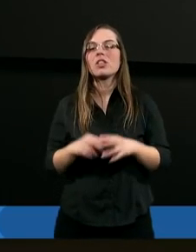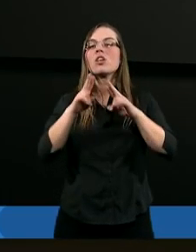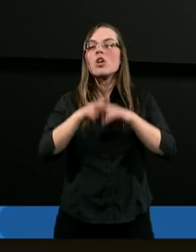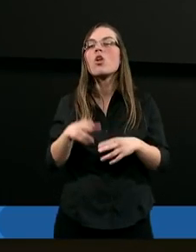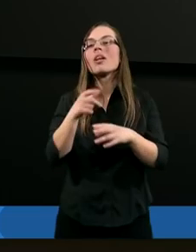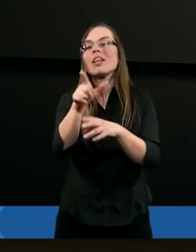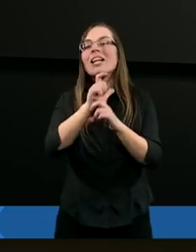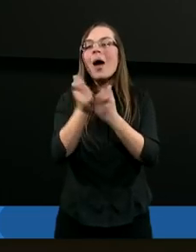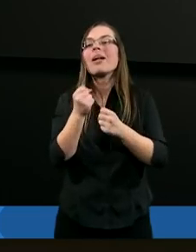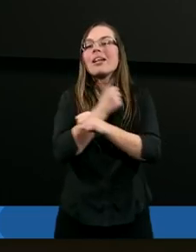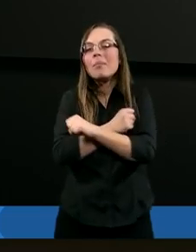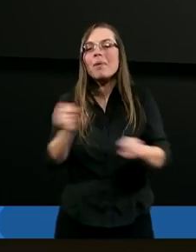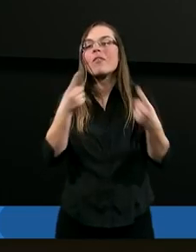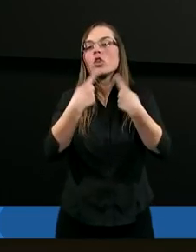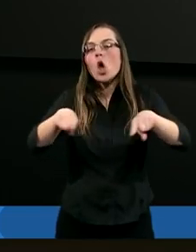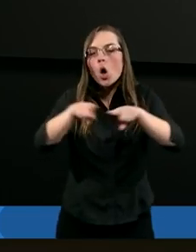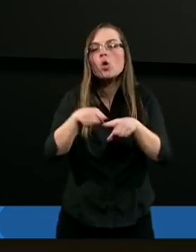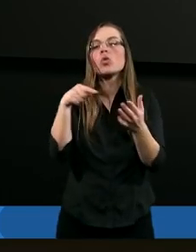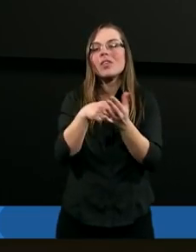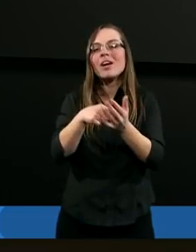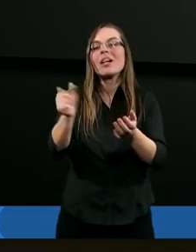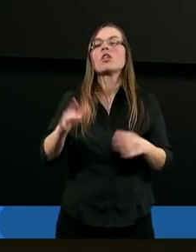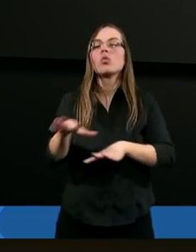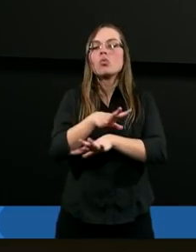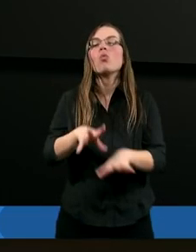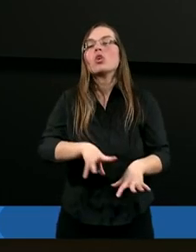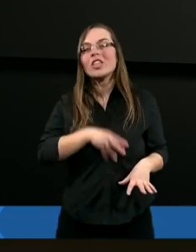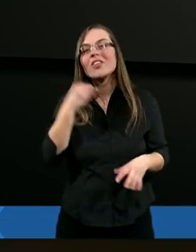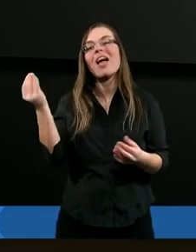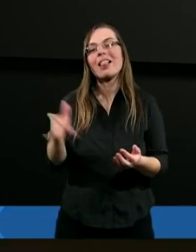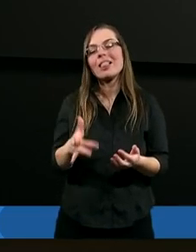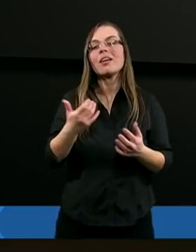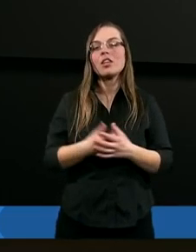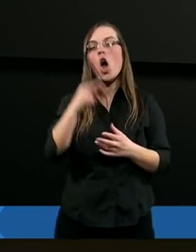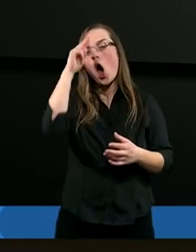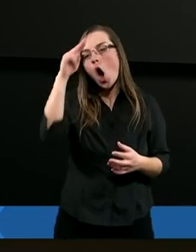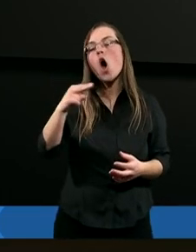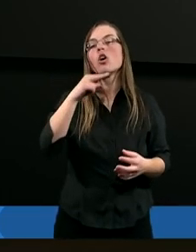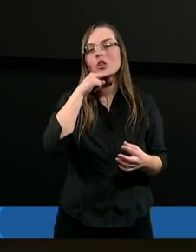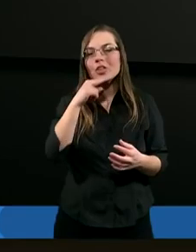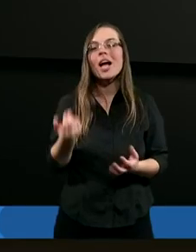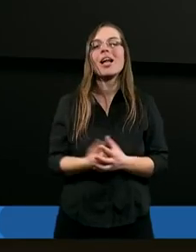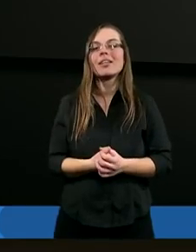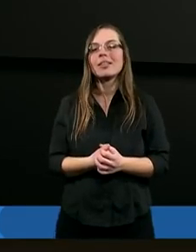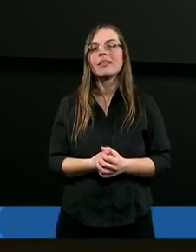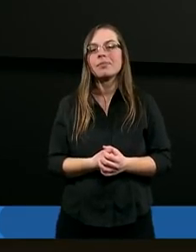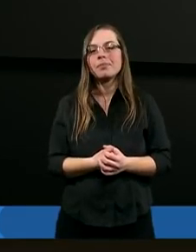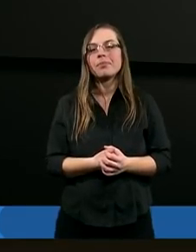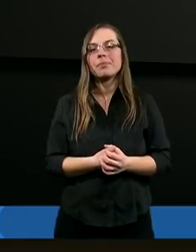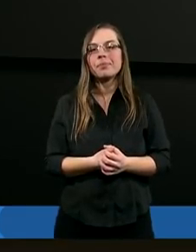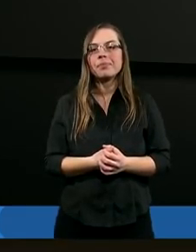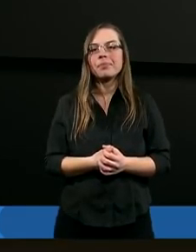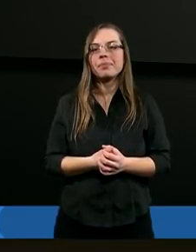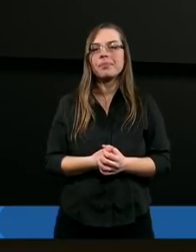to całe zbawienie to dokonuje Duch Święty, Ojciec, Syn.